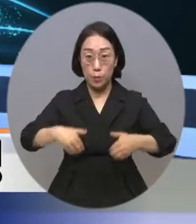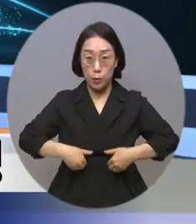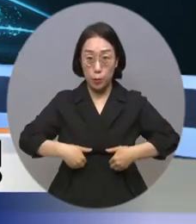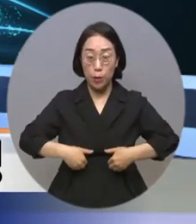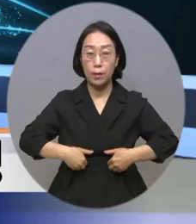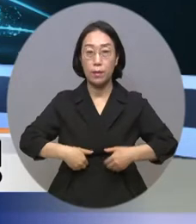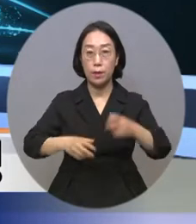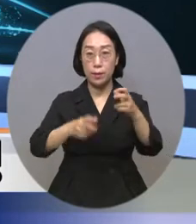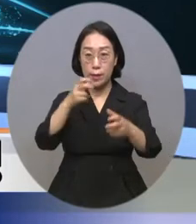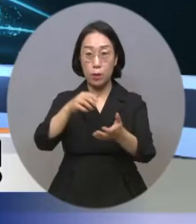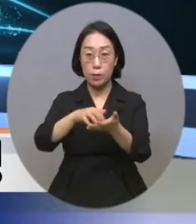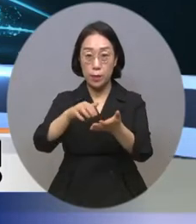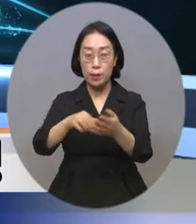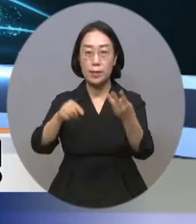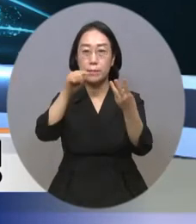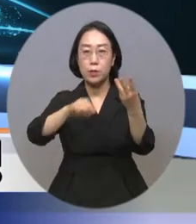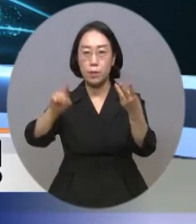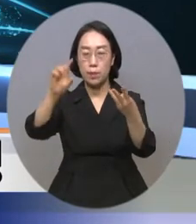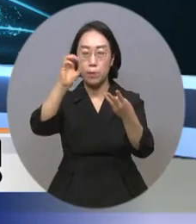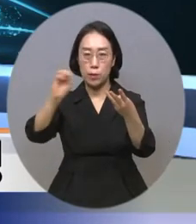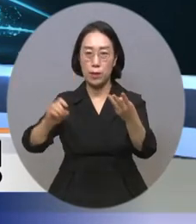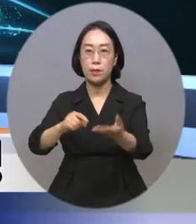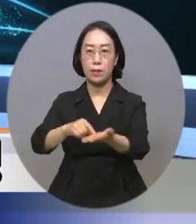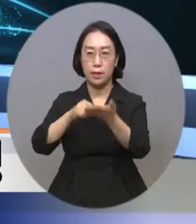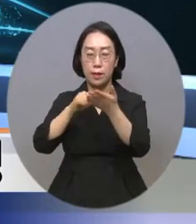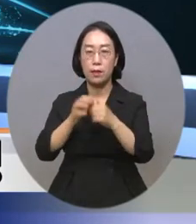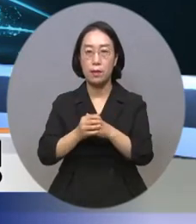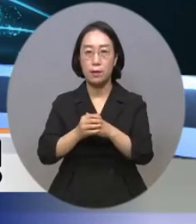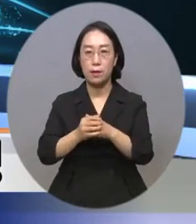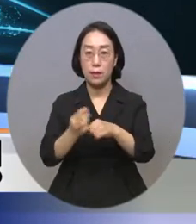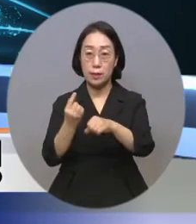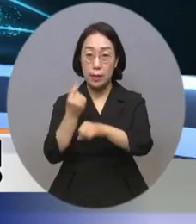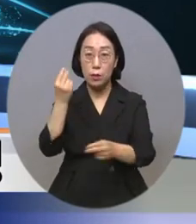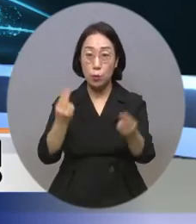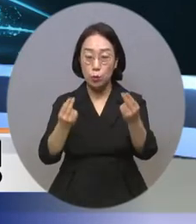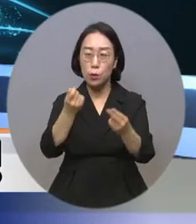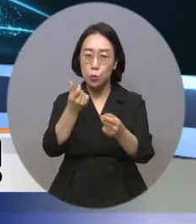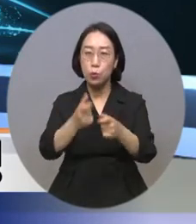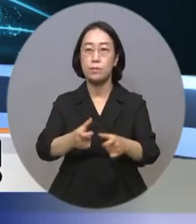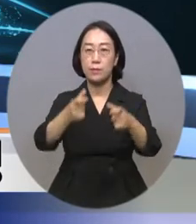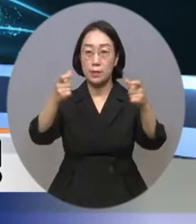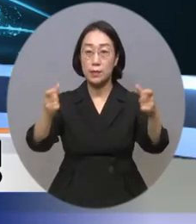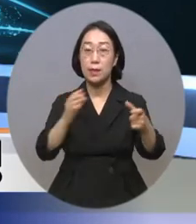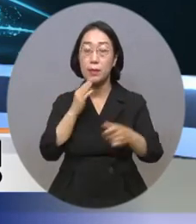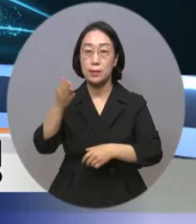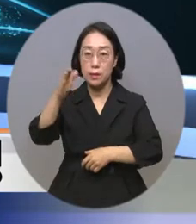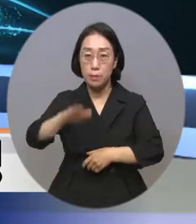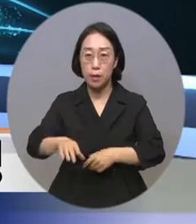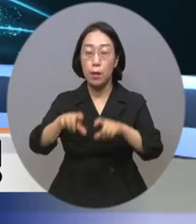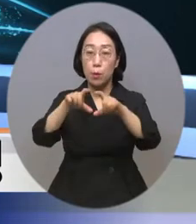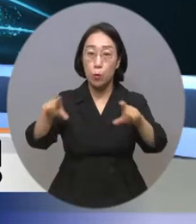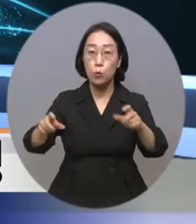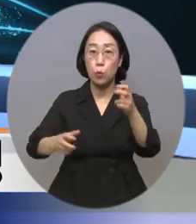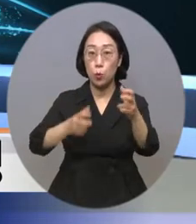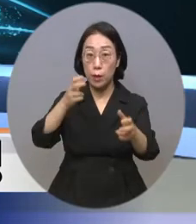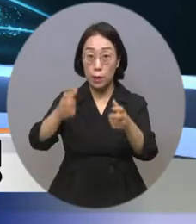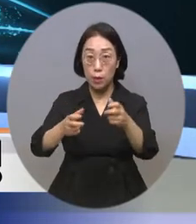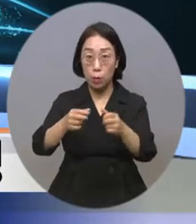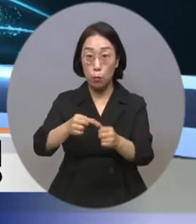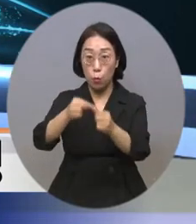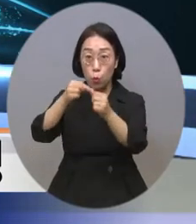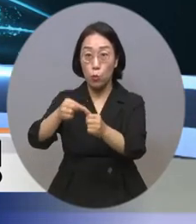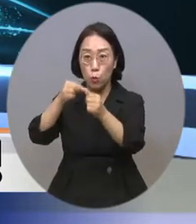3.1% 인 것으로 나타났습니다 전년 대비 소폭 증가했지만 민간기업의 장애인 고용은 오히려